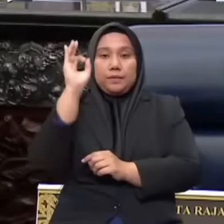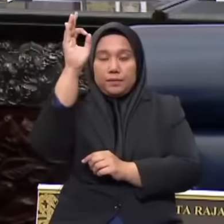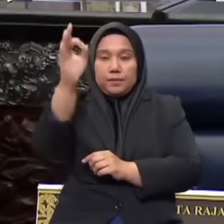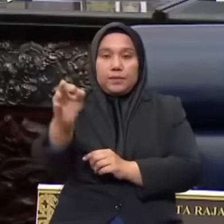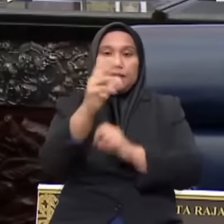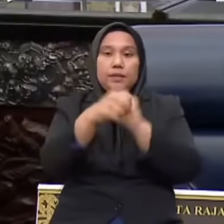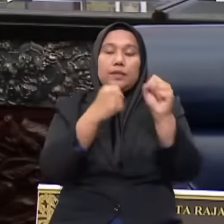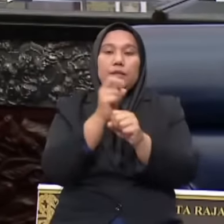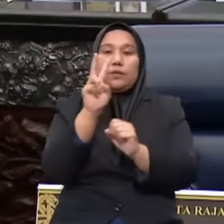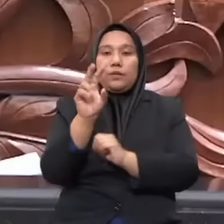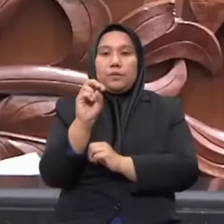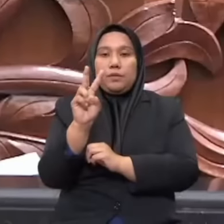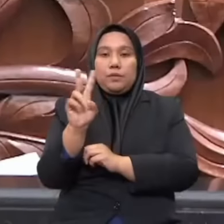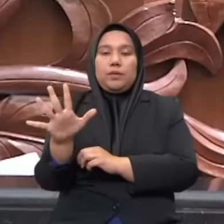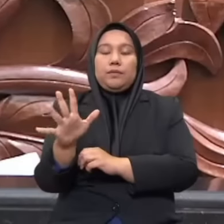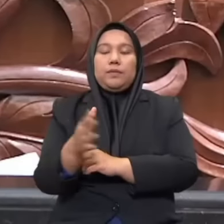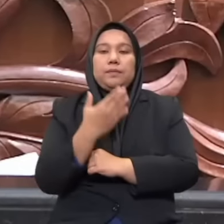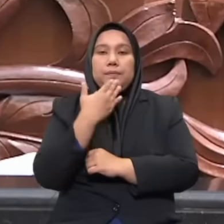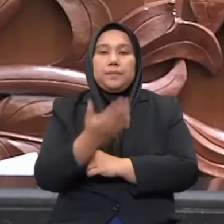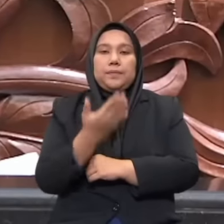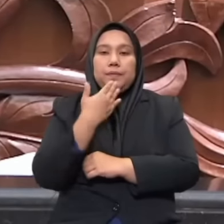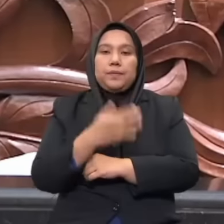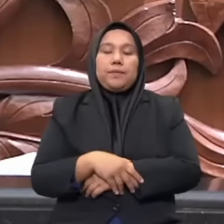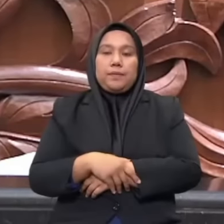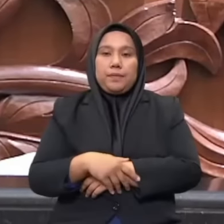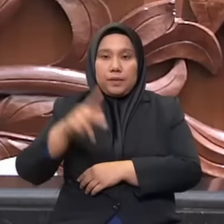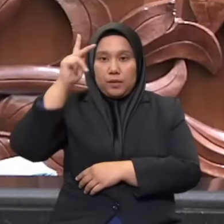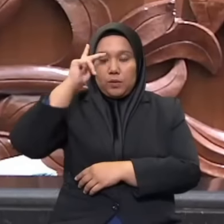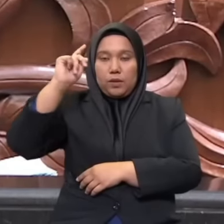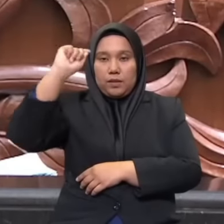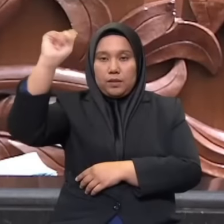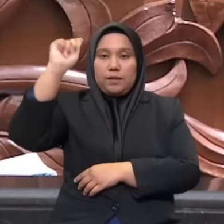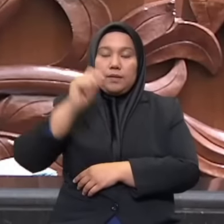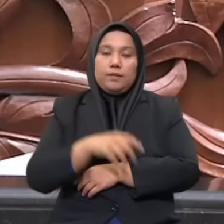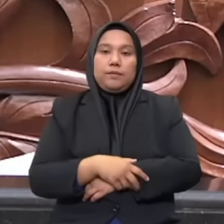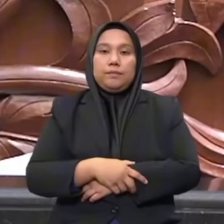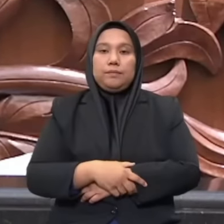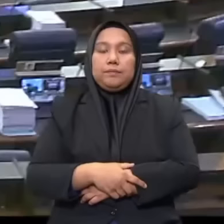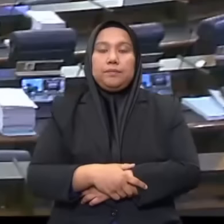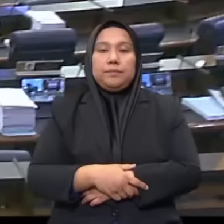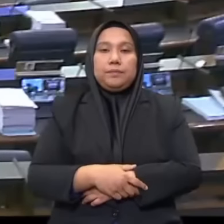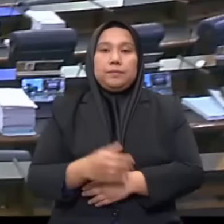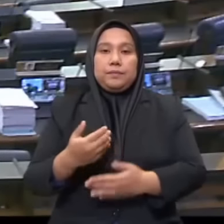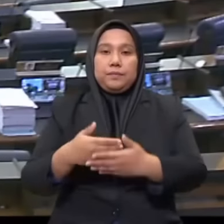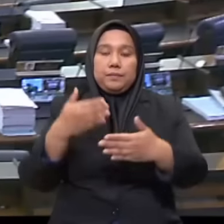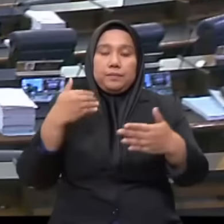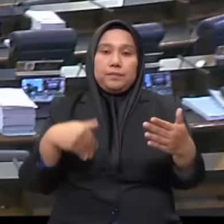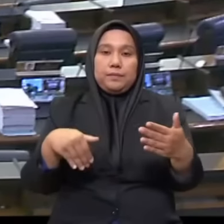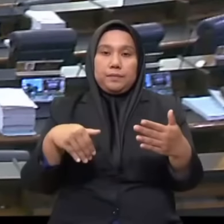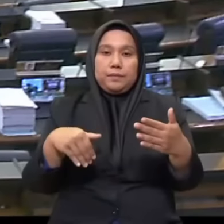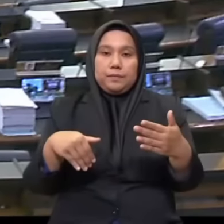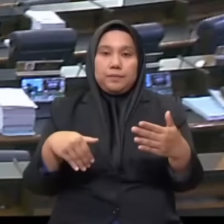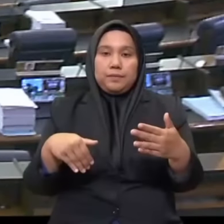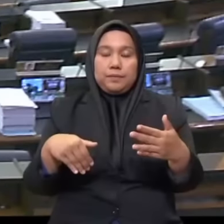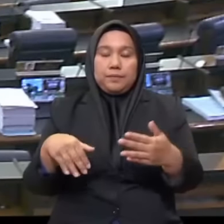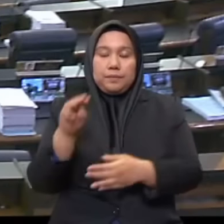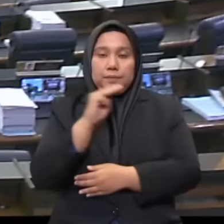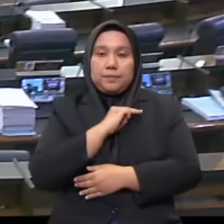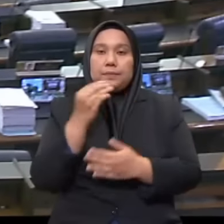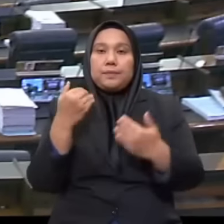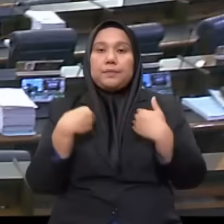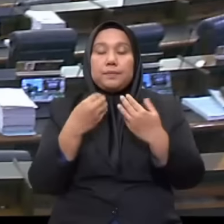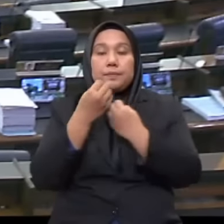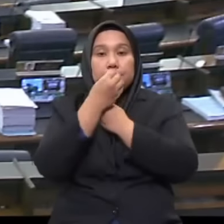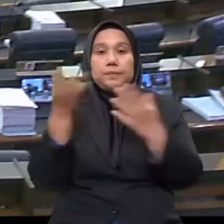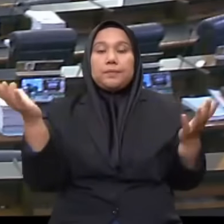Terima kasih Puan Yang di-Pertua. Kuala Terengganu. Tuan Yang di-Pertua, Sebelum ini Menteri Yang Berhormat Menteri ada mengumumkan tiada